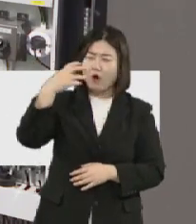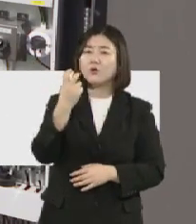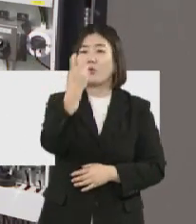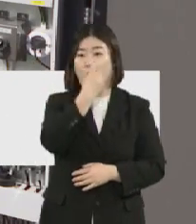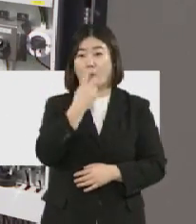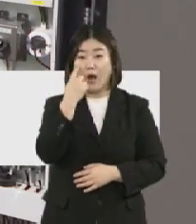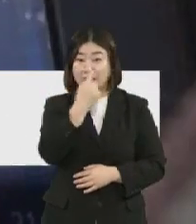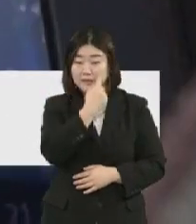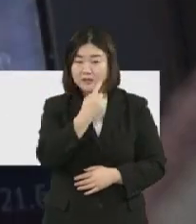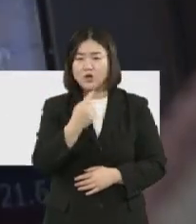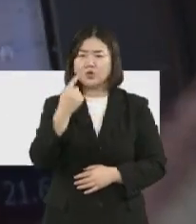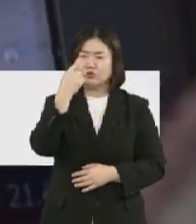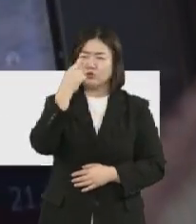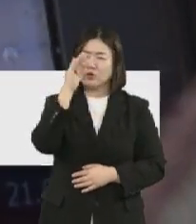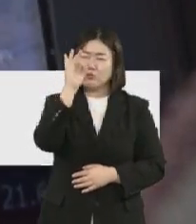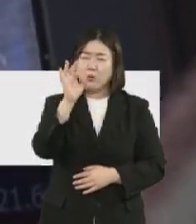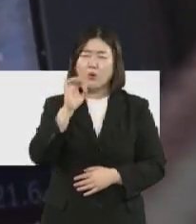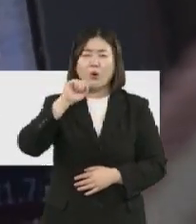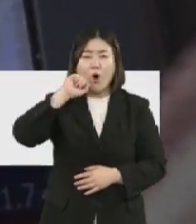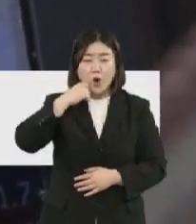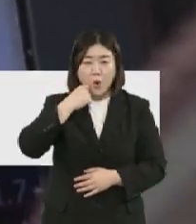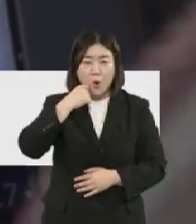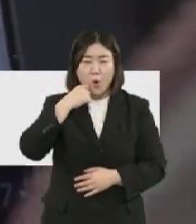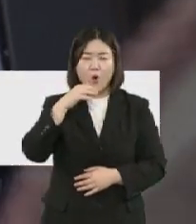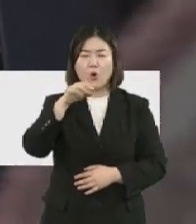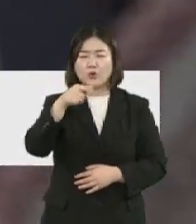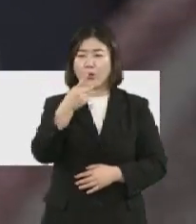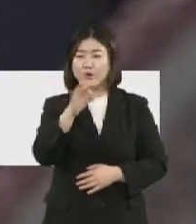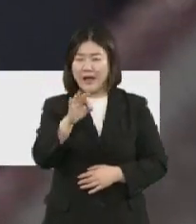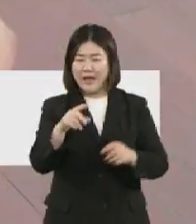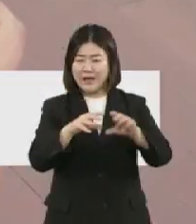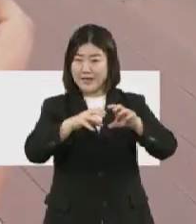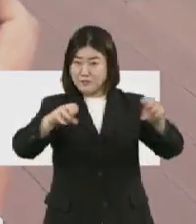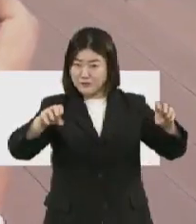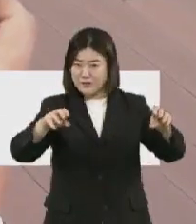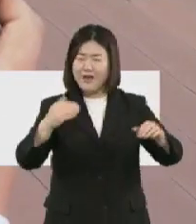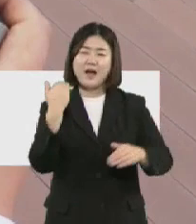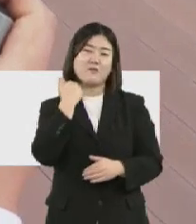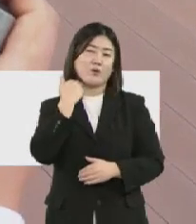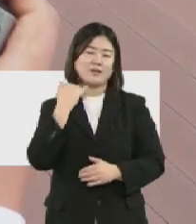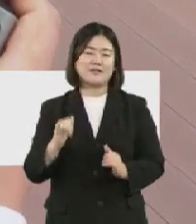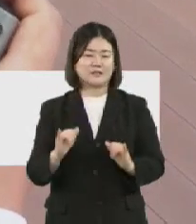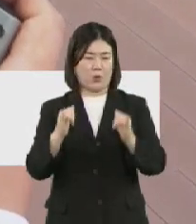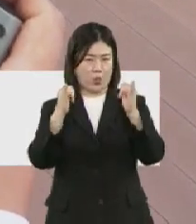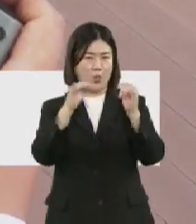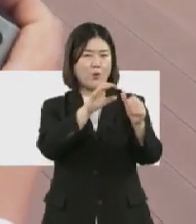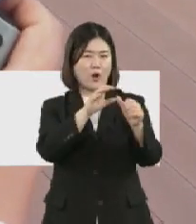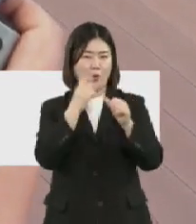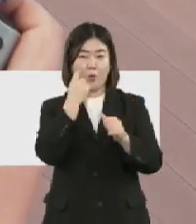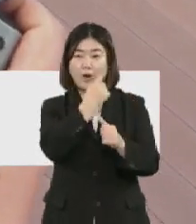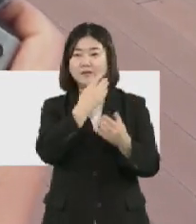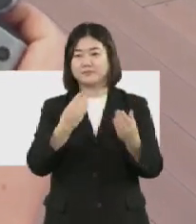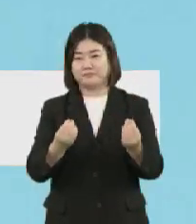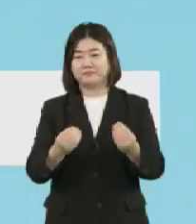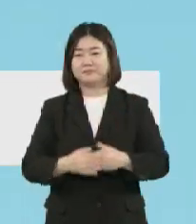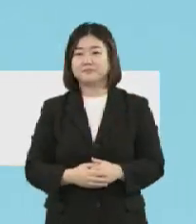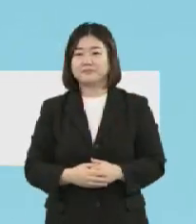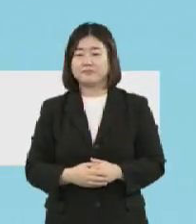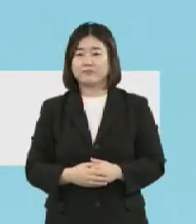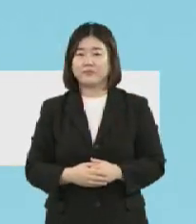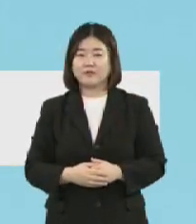살펴보고 육안으로 보기 어려운 교량 케이블 바닥 프레임 등 사각지대는 드론 을 활용해 확인했습니다